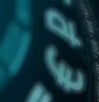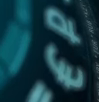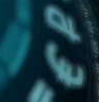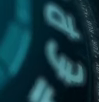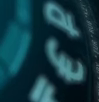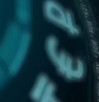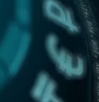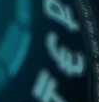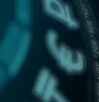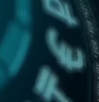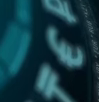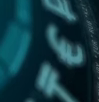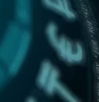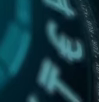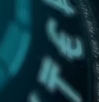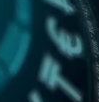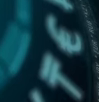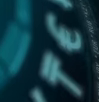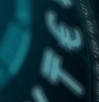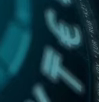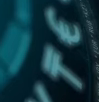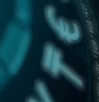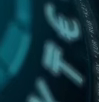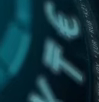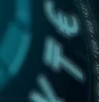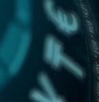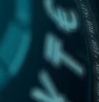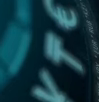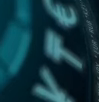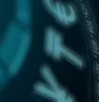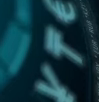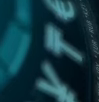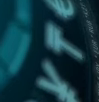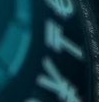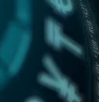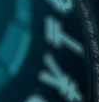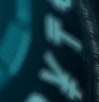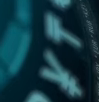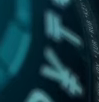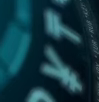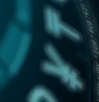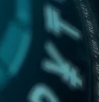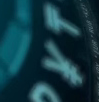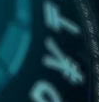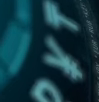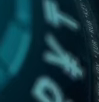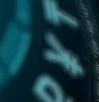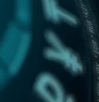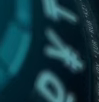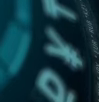ресей рублі 6 теңге 5 тиын, қытай юані 54 теңге 77 тиын.